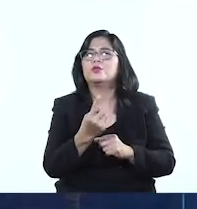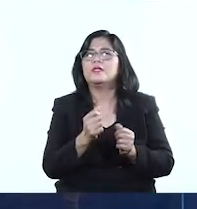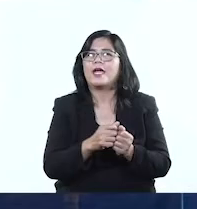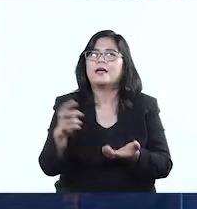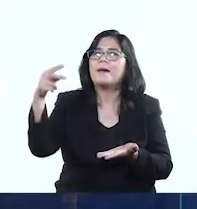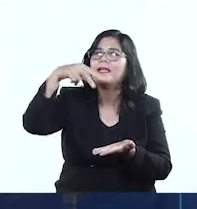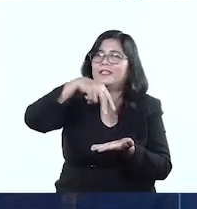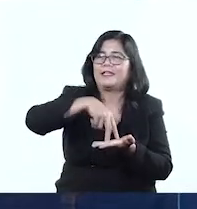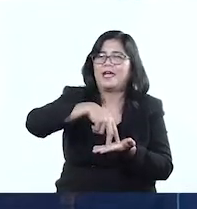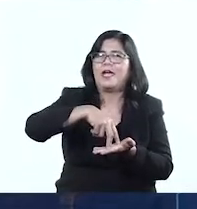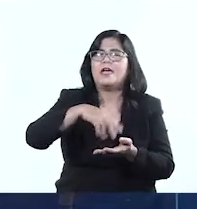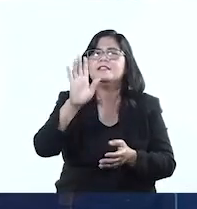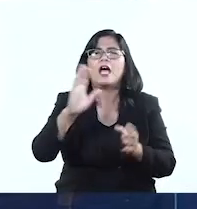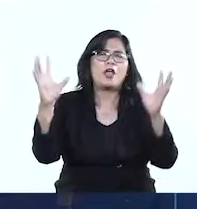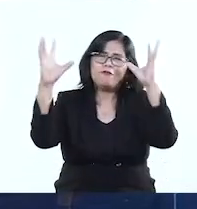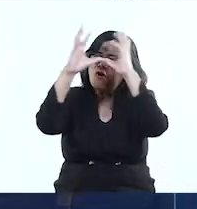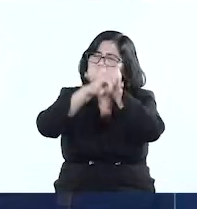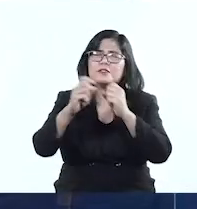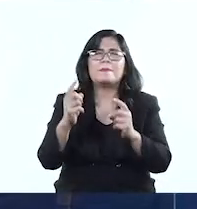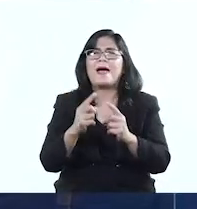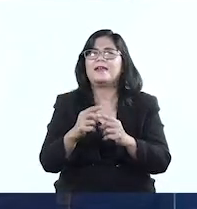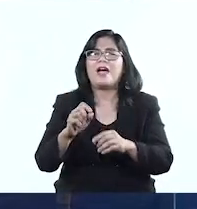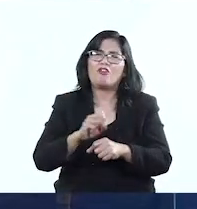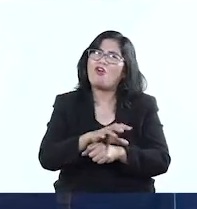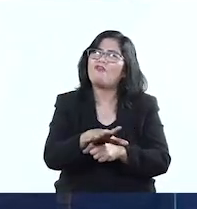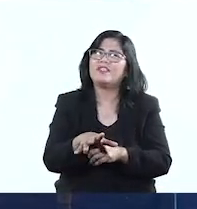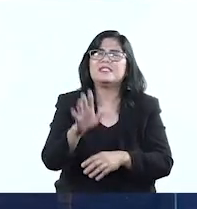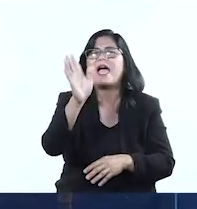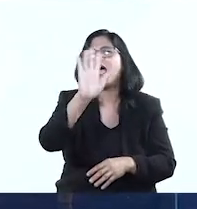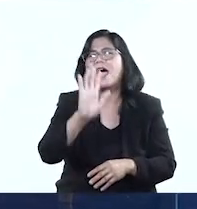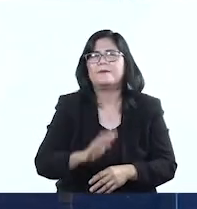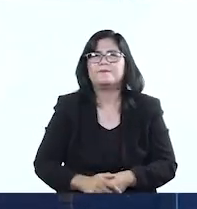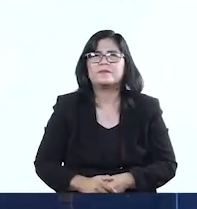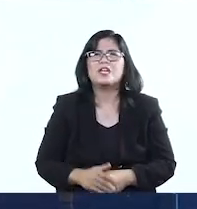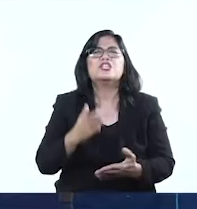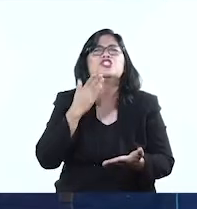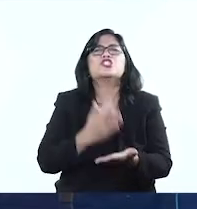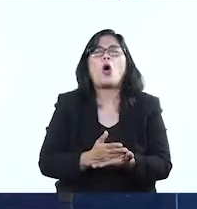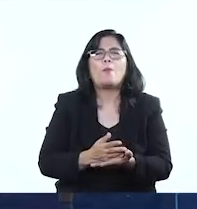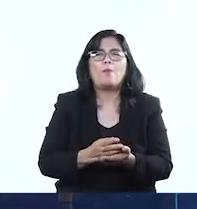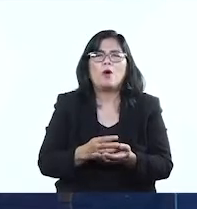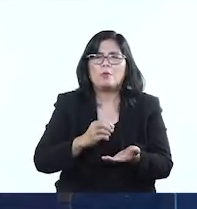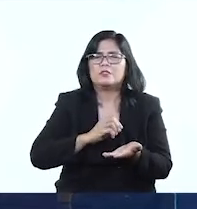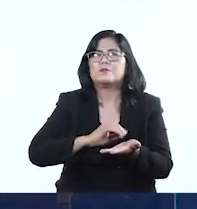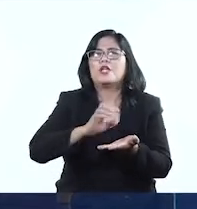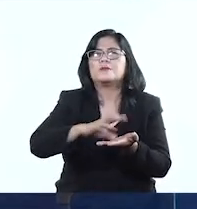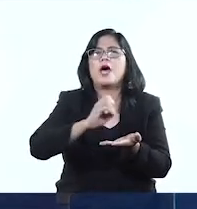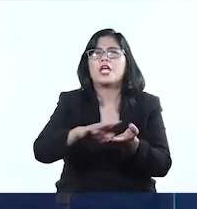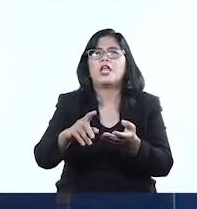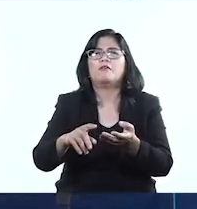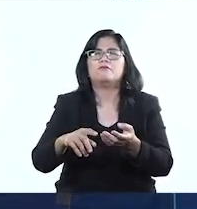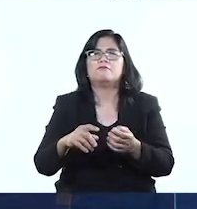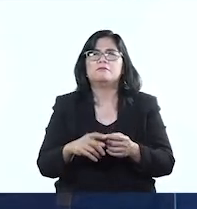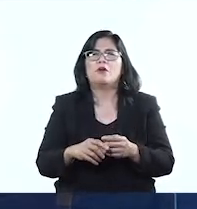Hai jangan fokus pada coffee Hai Sudarmi terlalu stres berhenti nonton nonton coffee cepat sebarkan covert baca-baca cover delete aja